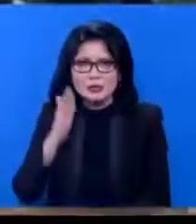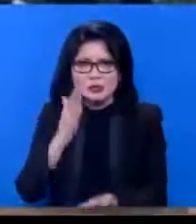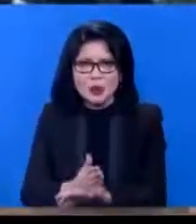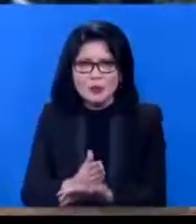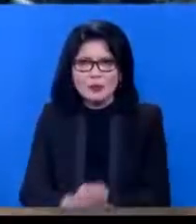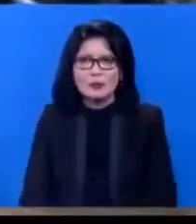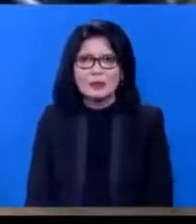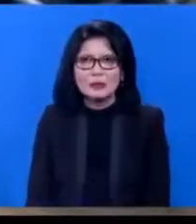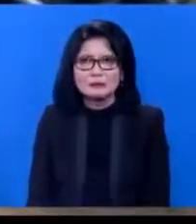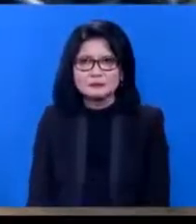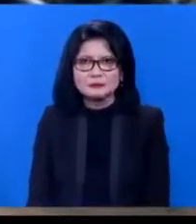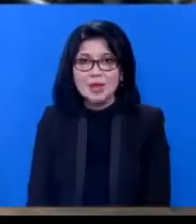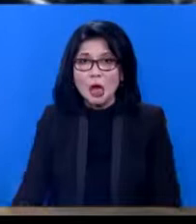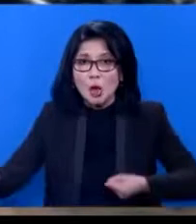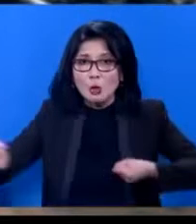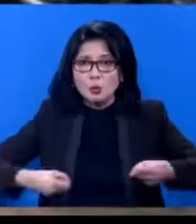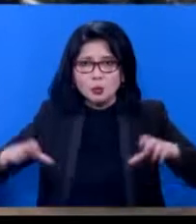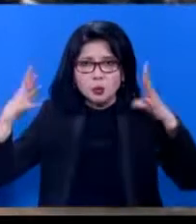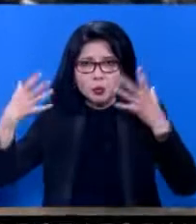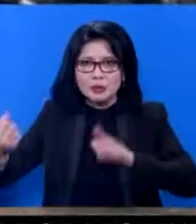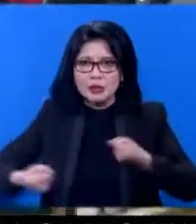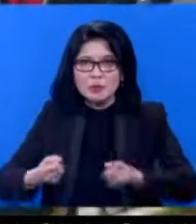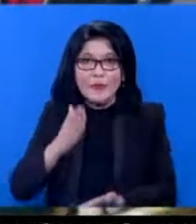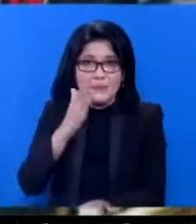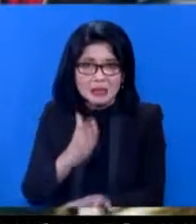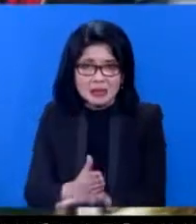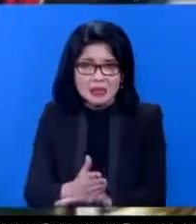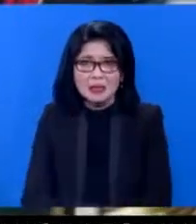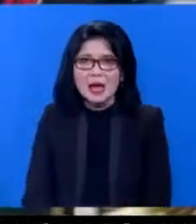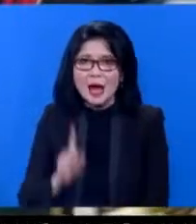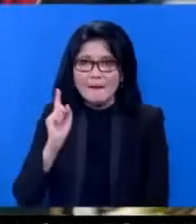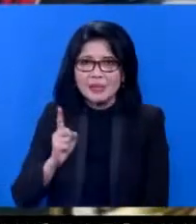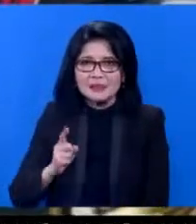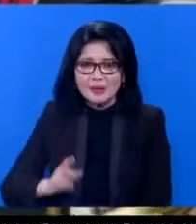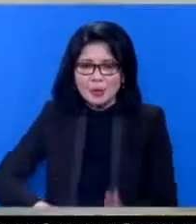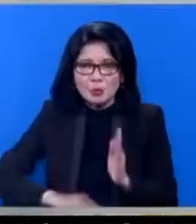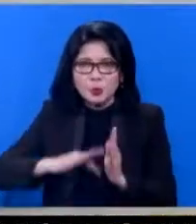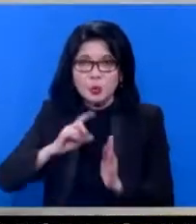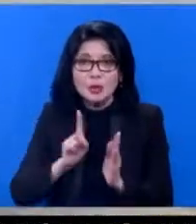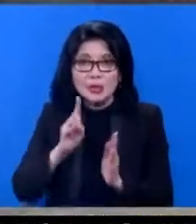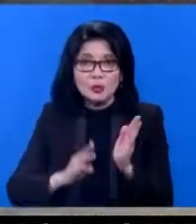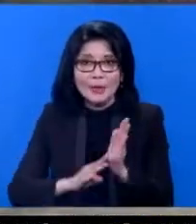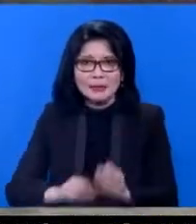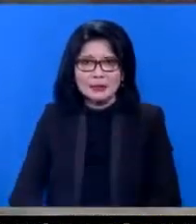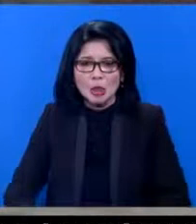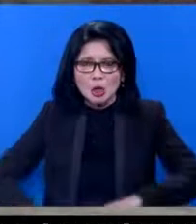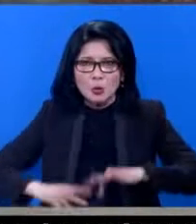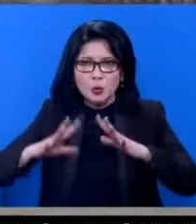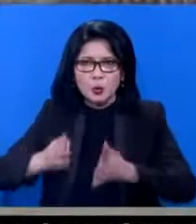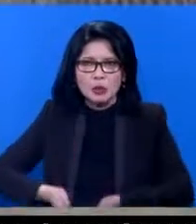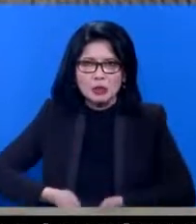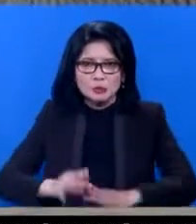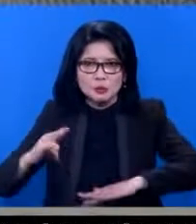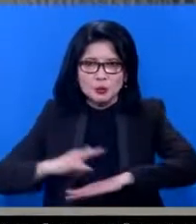tergenang banjir. Sejumlah truk dan mobil memilih berhenti karena genangan banjir mencapai 1 meter. Genangan banjir juga terjadi di runway